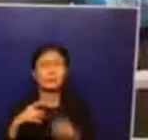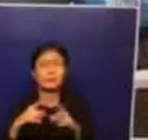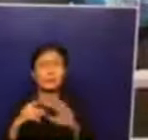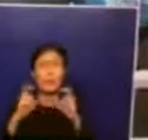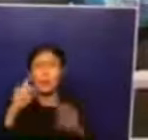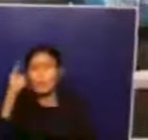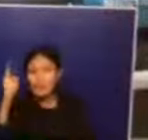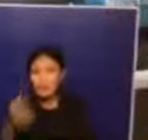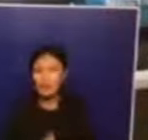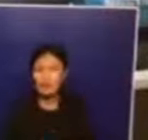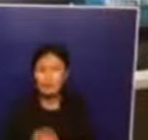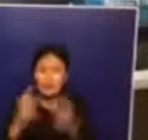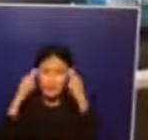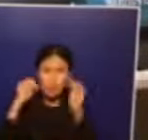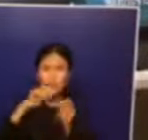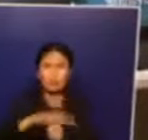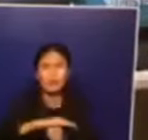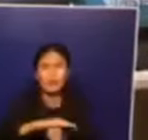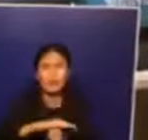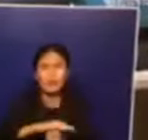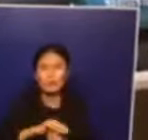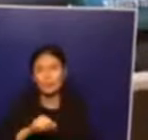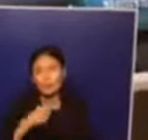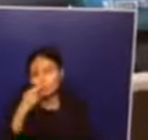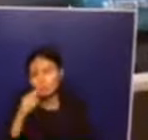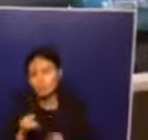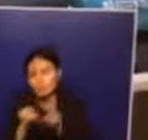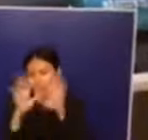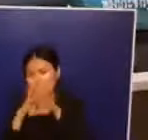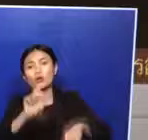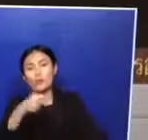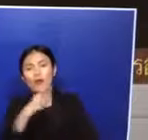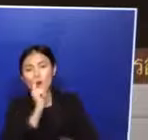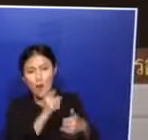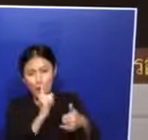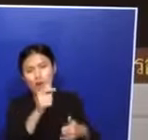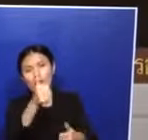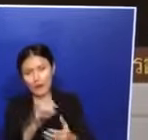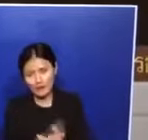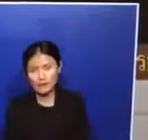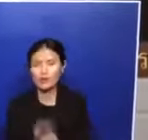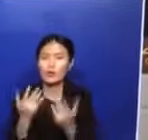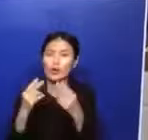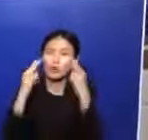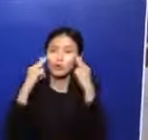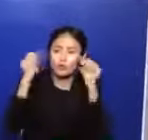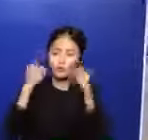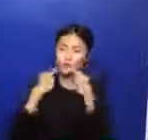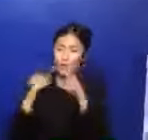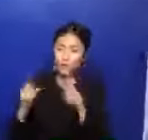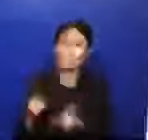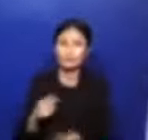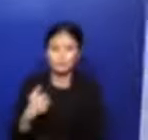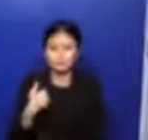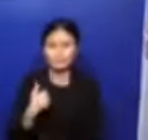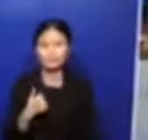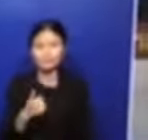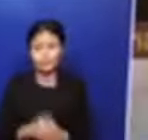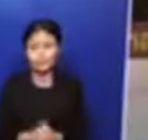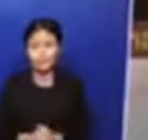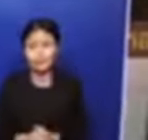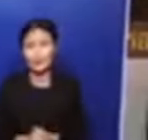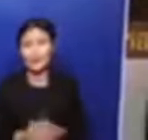นายกเต่าเนี่ยผมว่าก็เป็นการเสียดสีนะครับไม่ตรงกับข้อเท็จจริงอยากให้ถอนด้วยครับ ครูหนึ่งท่านนายกรัฐมนตรีคงมาตอบเองนะครับเรื่อง